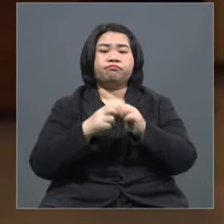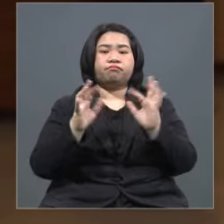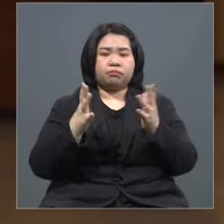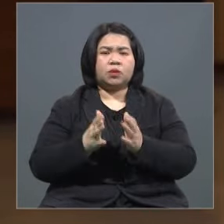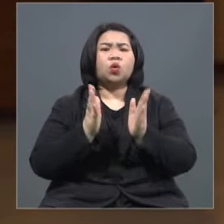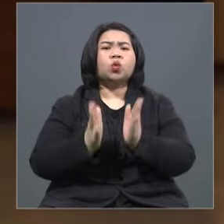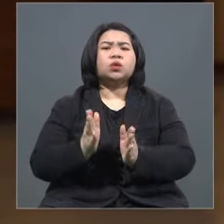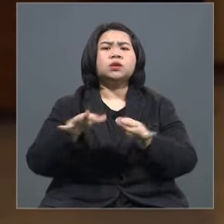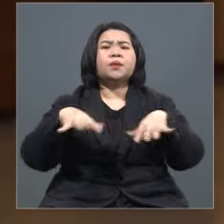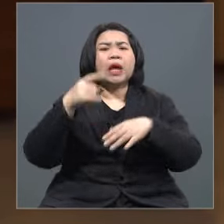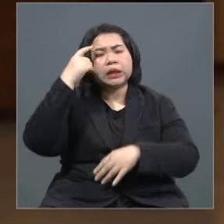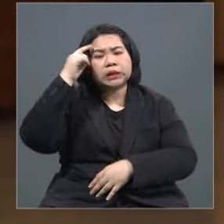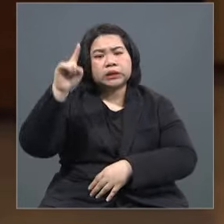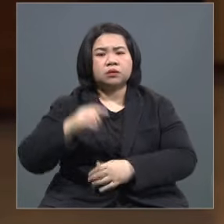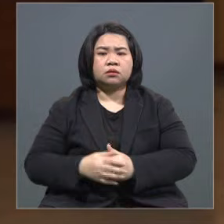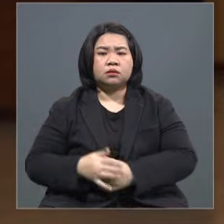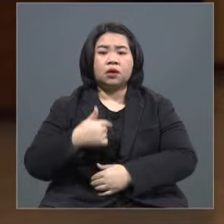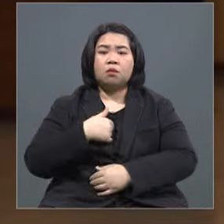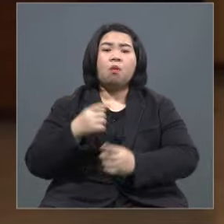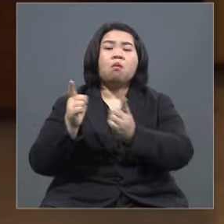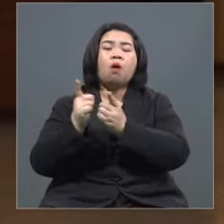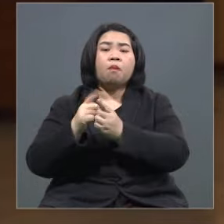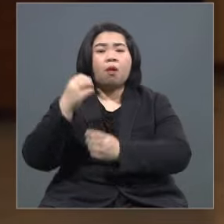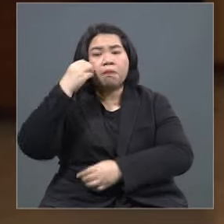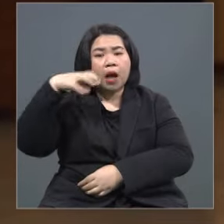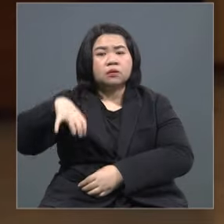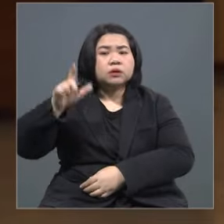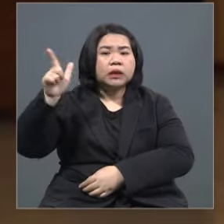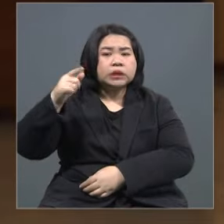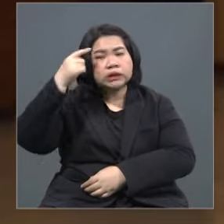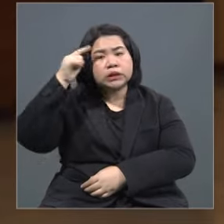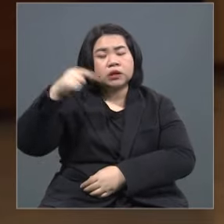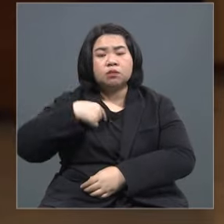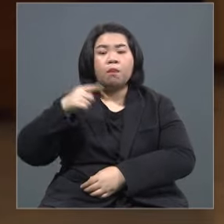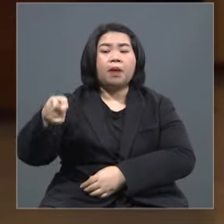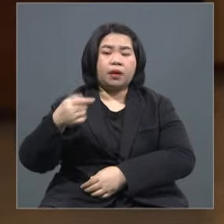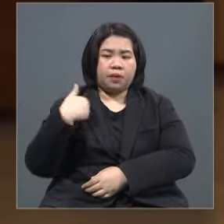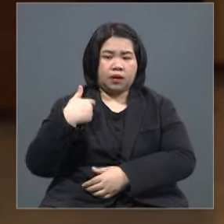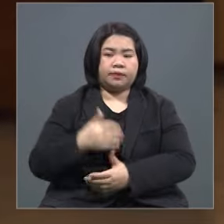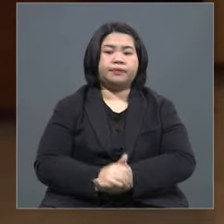นคิดถึงกันผมก็ยังดอดเข้าเยี่ยมบ้านท่านบ่อยๆเวลาคิดถึงกันผมก็ไป